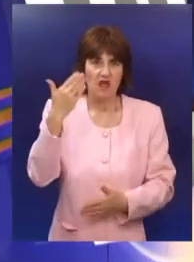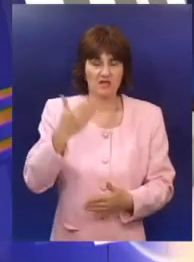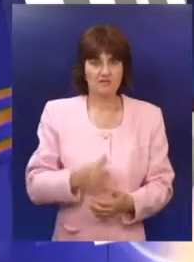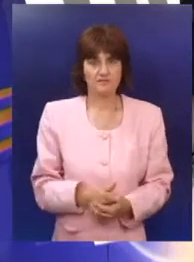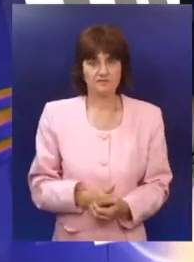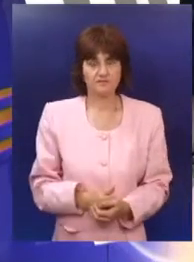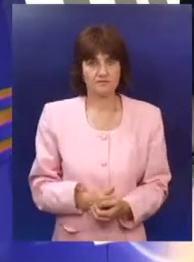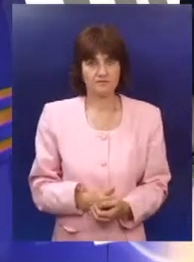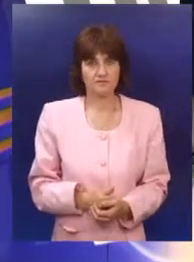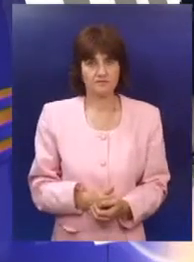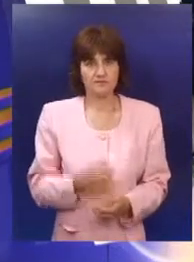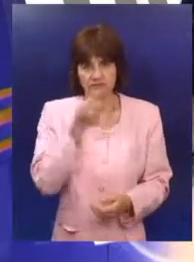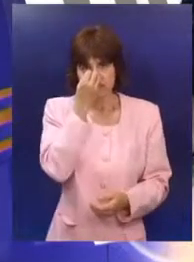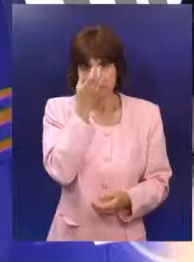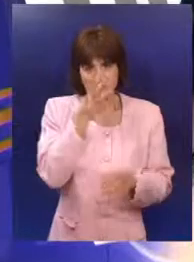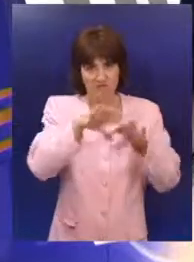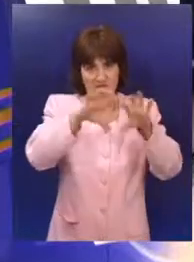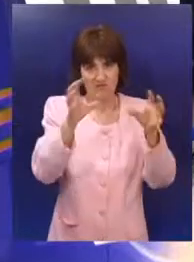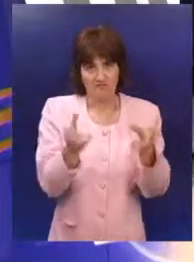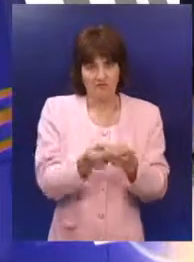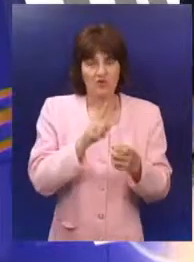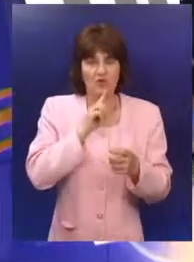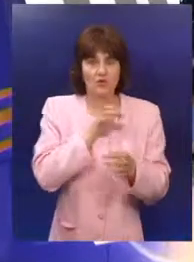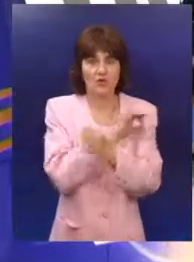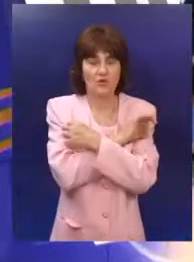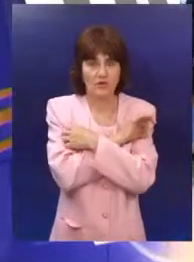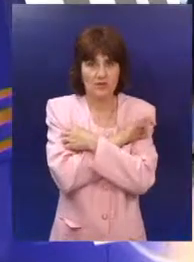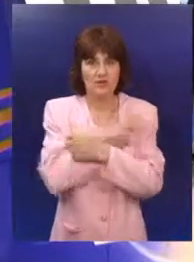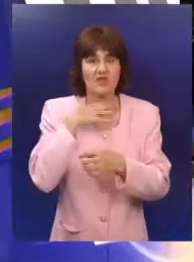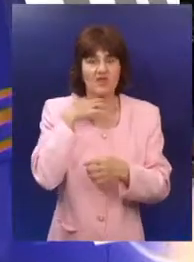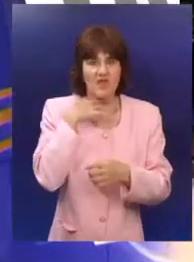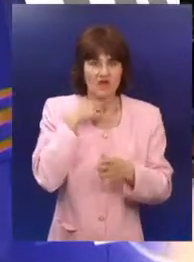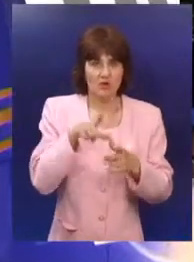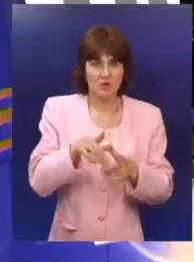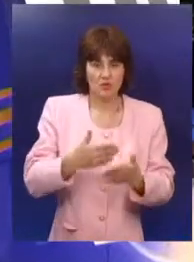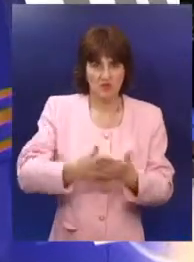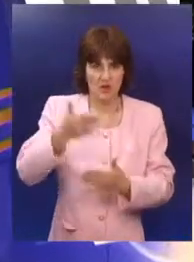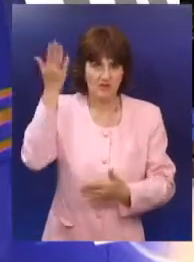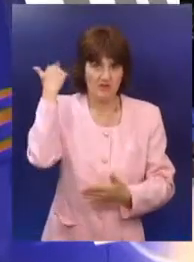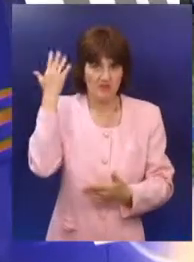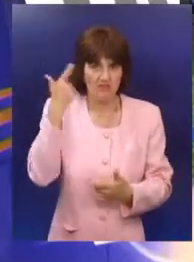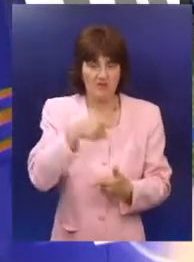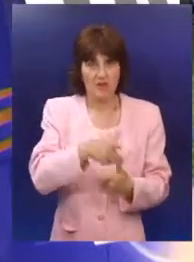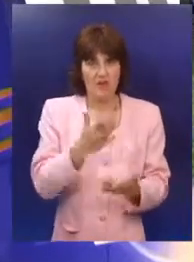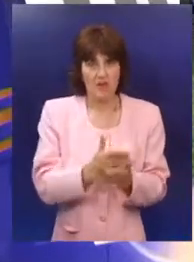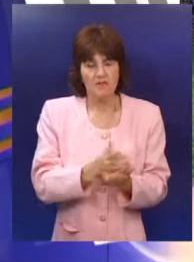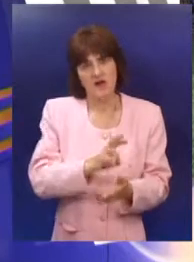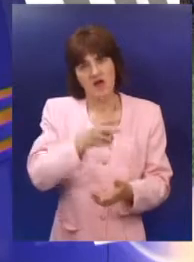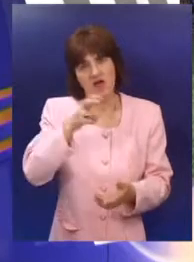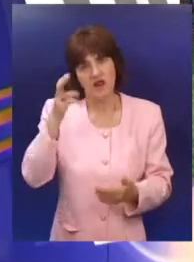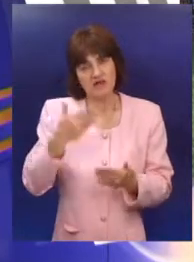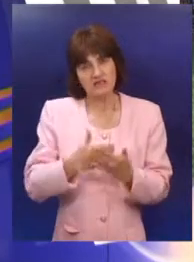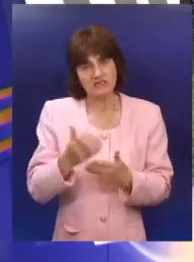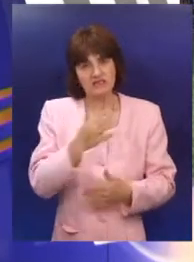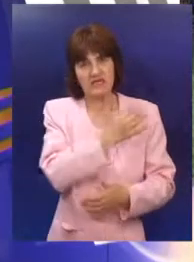grada. Vence su na spomenik poginulim Jevrejima položili delegacija grada Subotica, delegacija jevrejskih opština